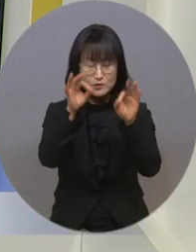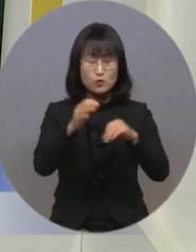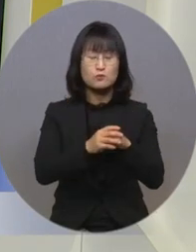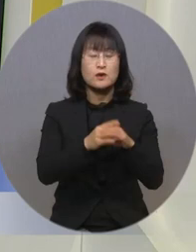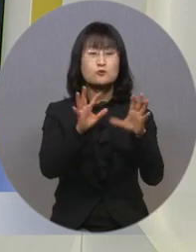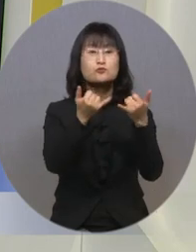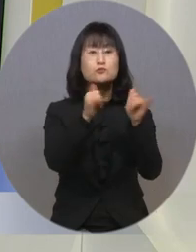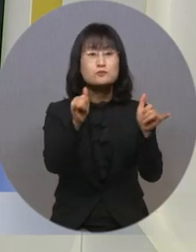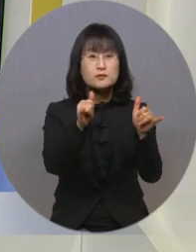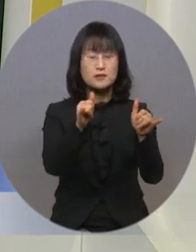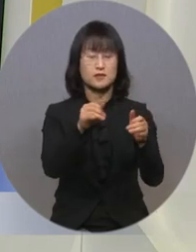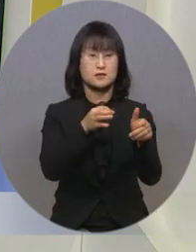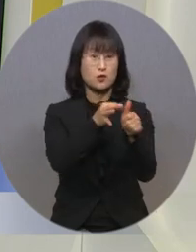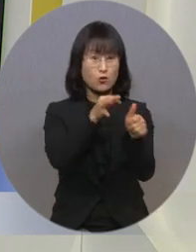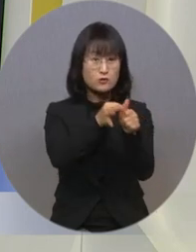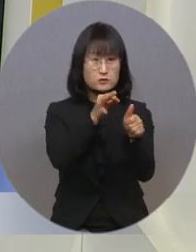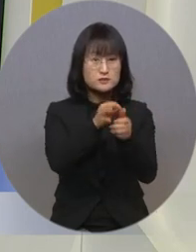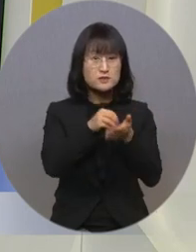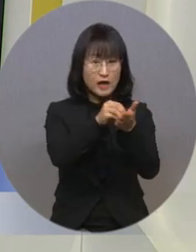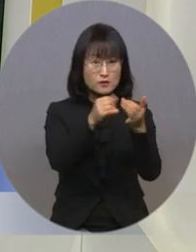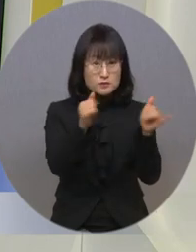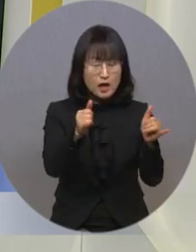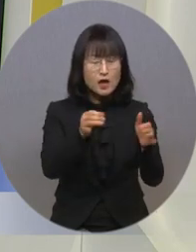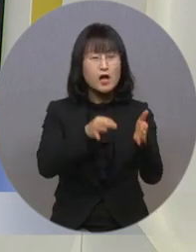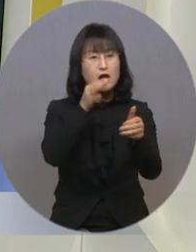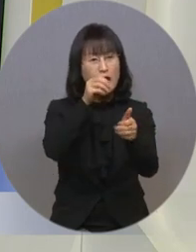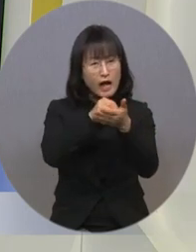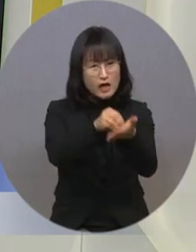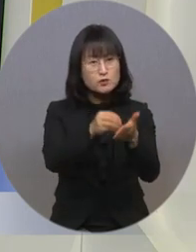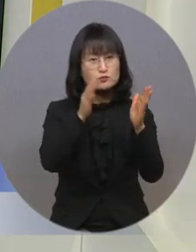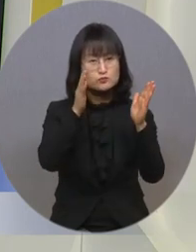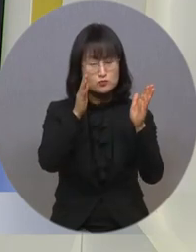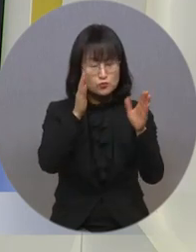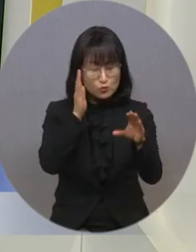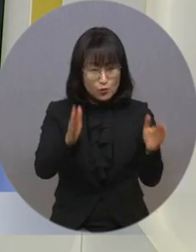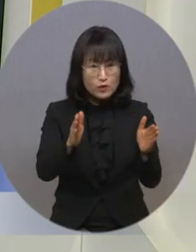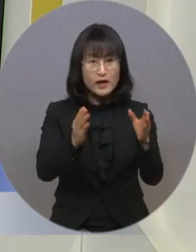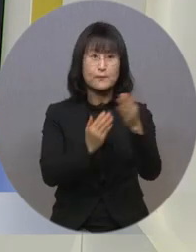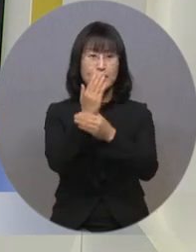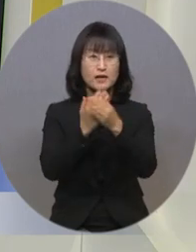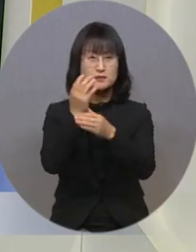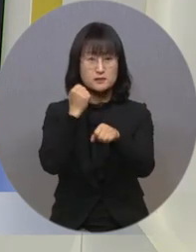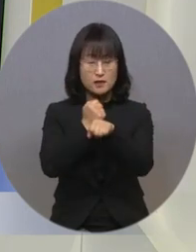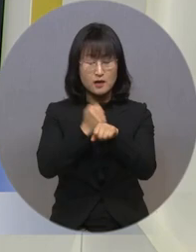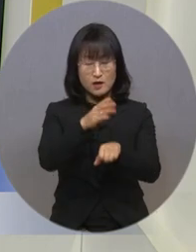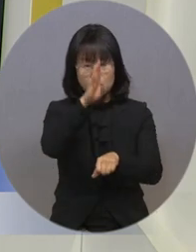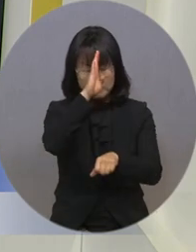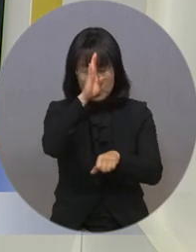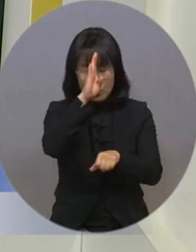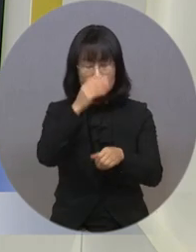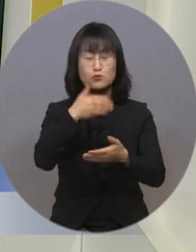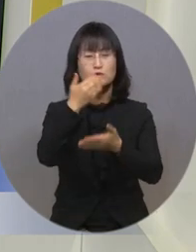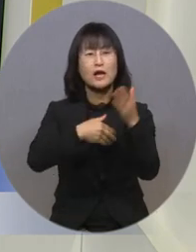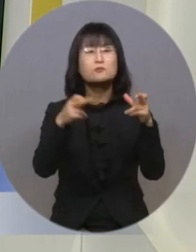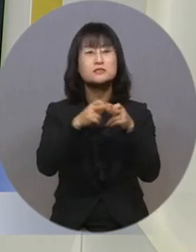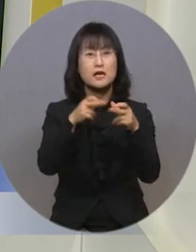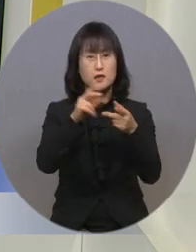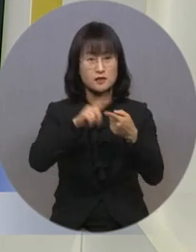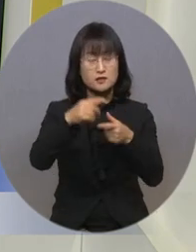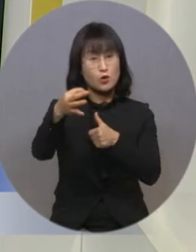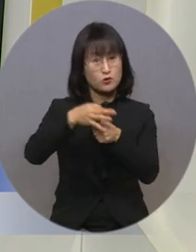가입자가 가입기간 중 생긴 질병이나 부상 후 남은 장애에 대해 연금을 지급받는 제도가 있죠.